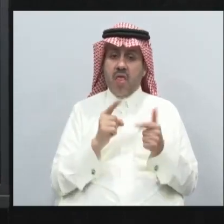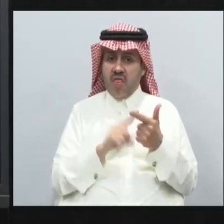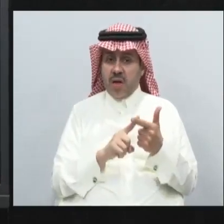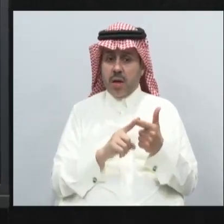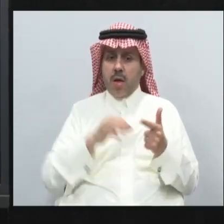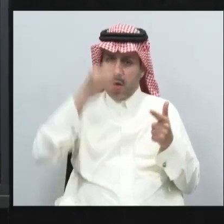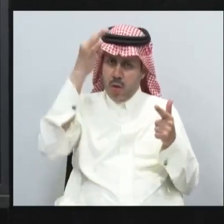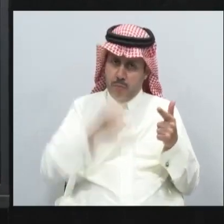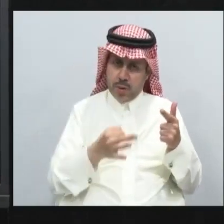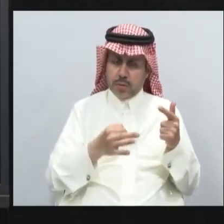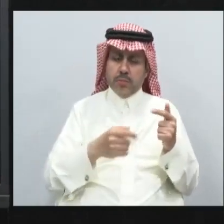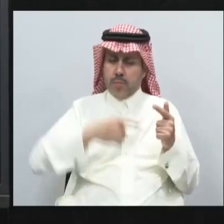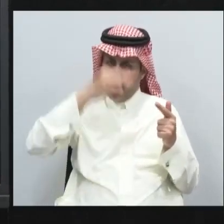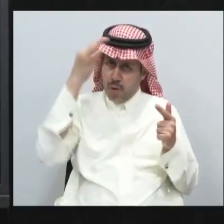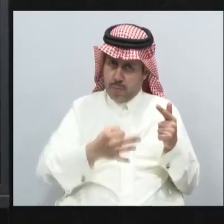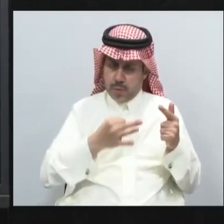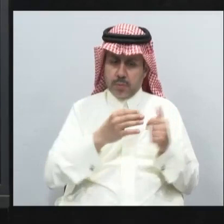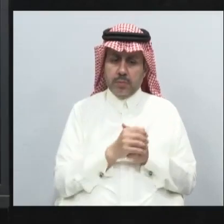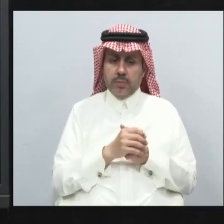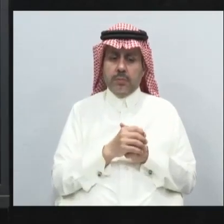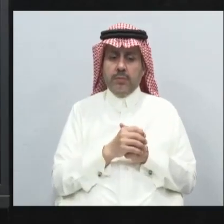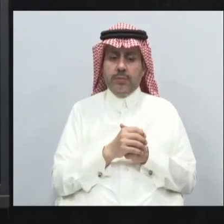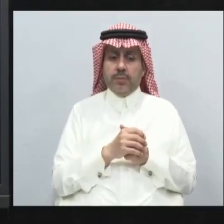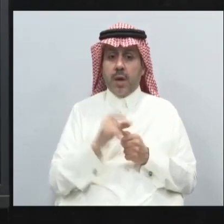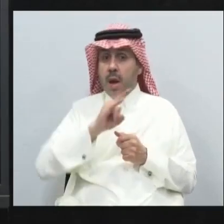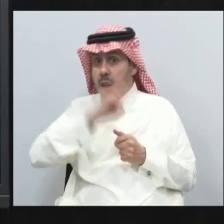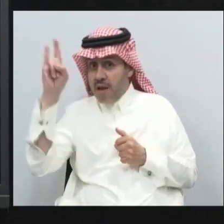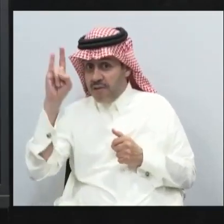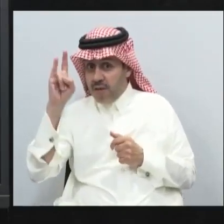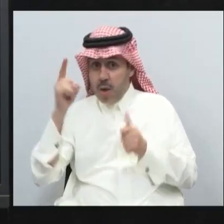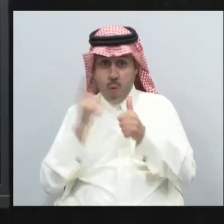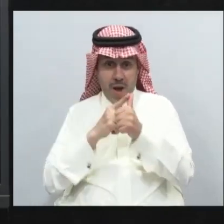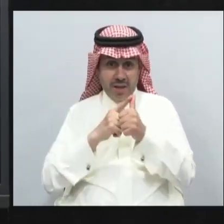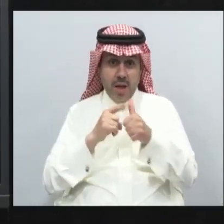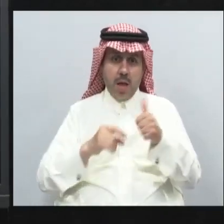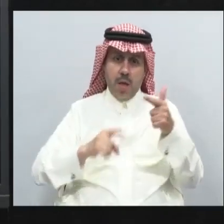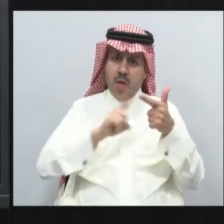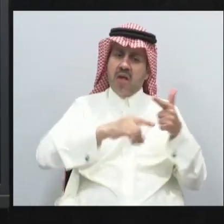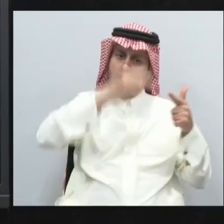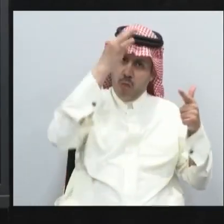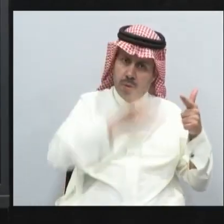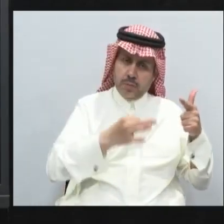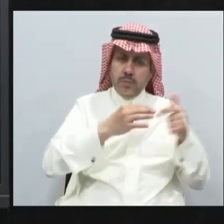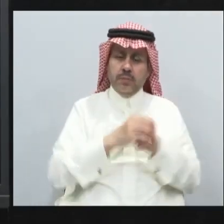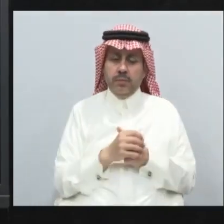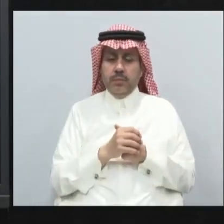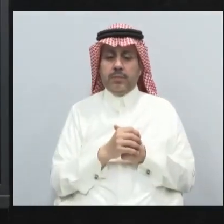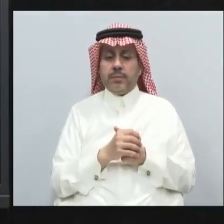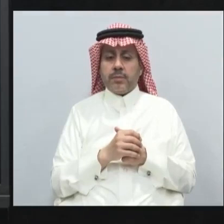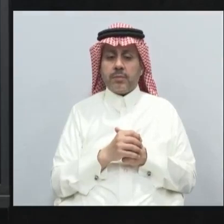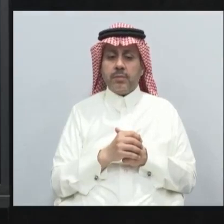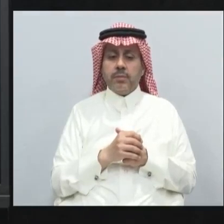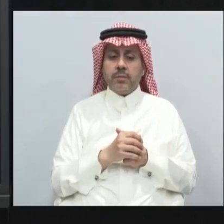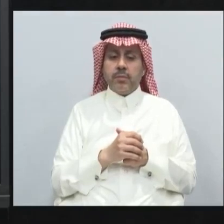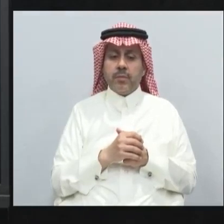هو الاثبات ما رايكم من خلال الكلمه الكلمه تقول لا اله الا الله طيب ما هو